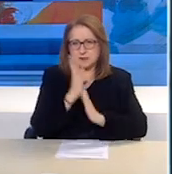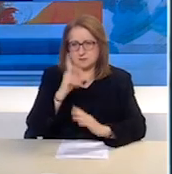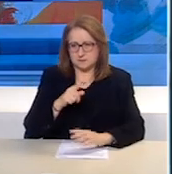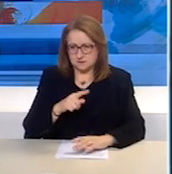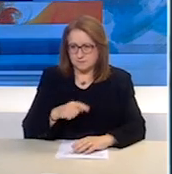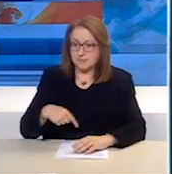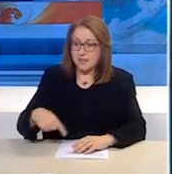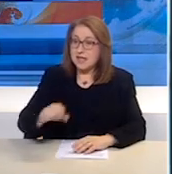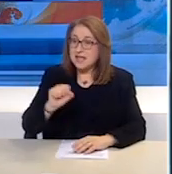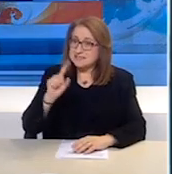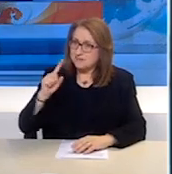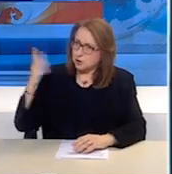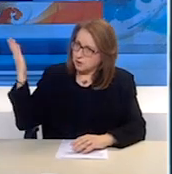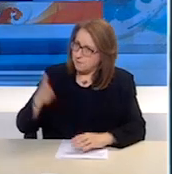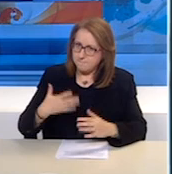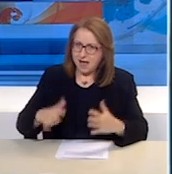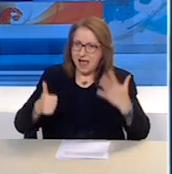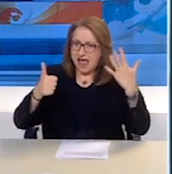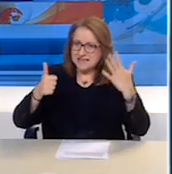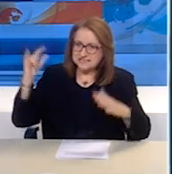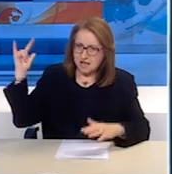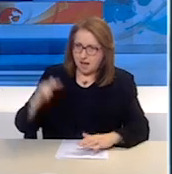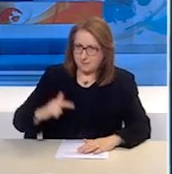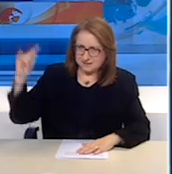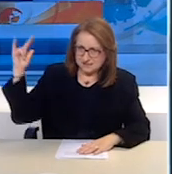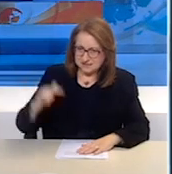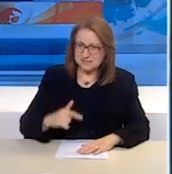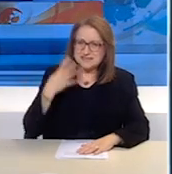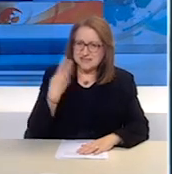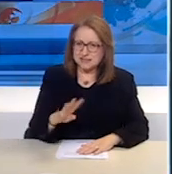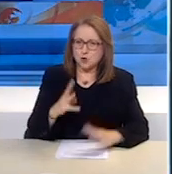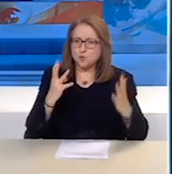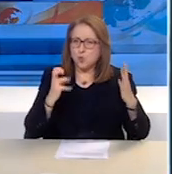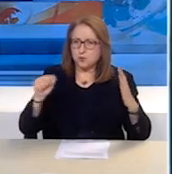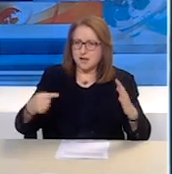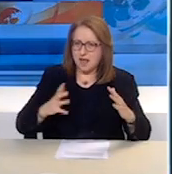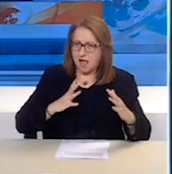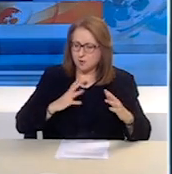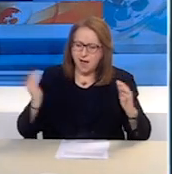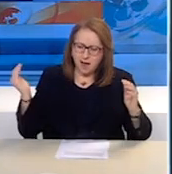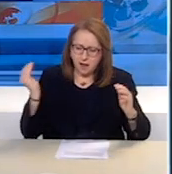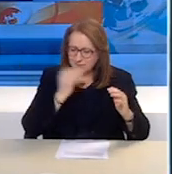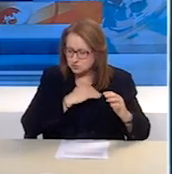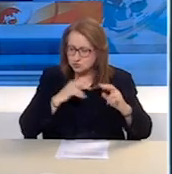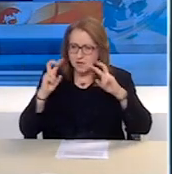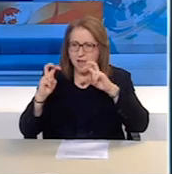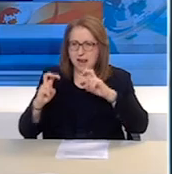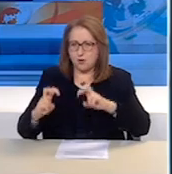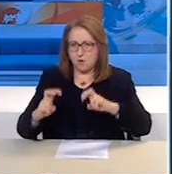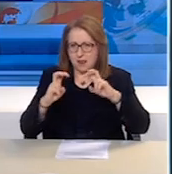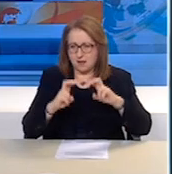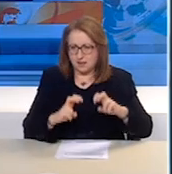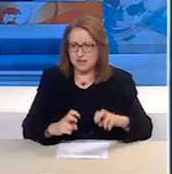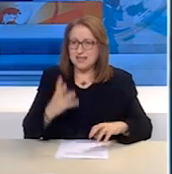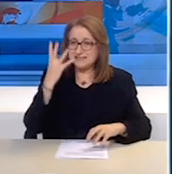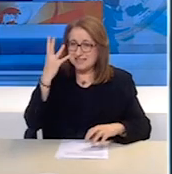6 πτήσεις, οι οποίες μετέφεραν συνολικά 489 άτομα, τα οποία υποβλήθηκαν σε έλεγχο, όπως προβλέπεται από τη σχετική διαδικασία. 4